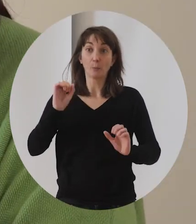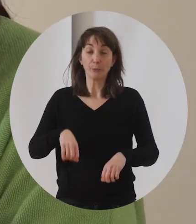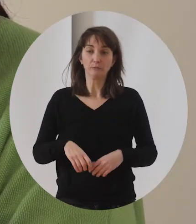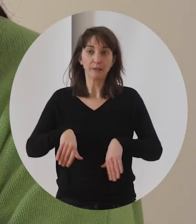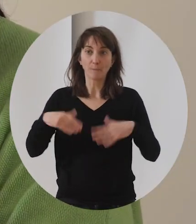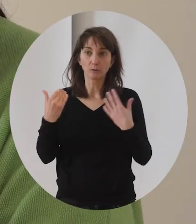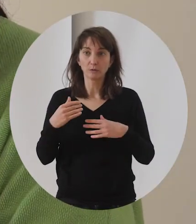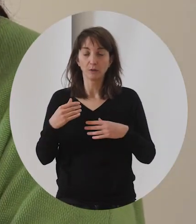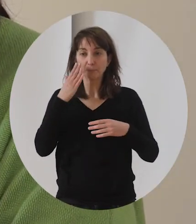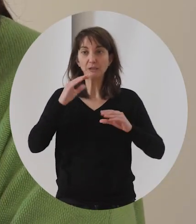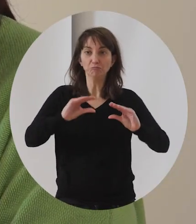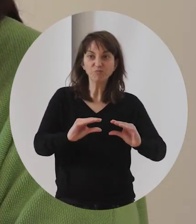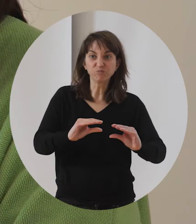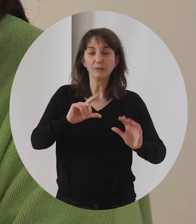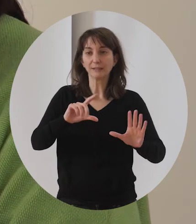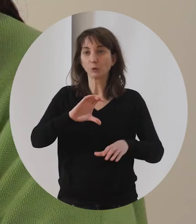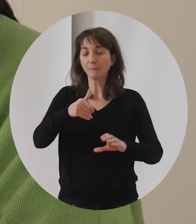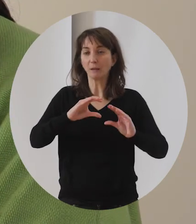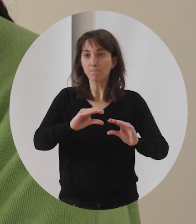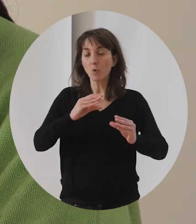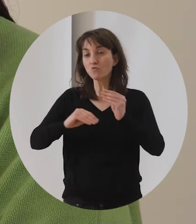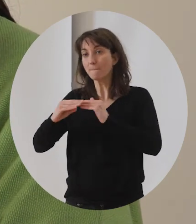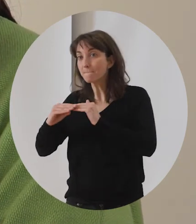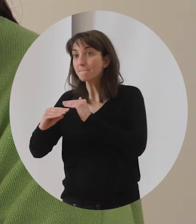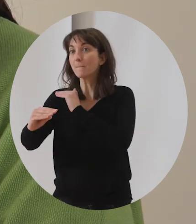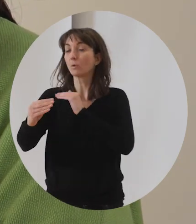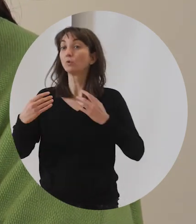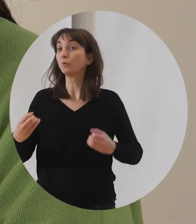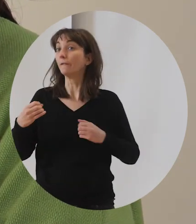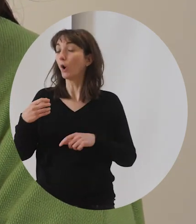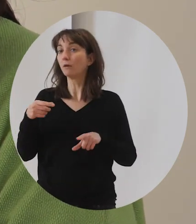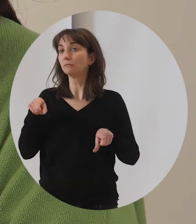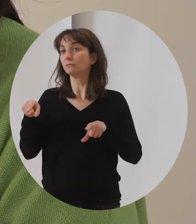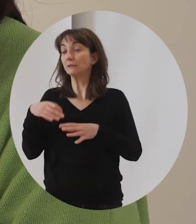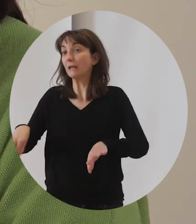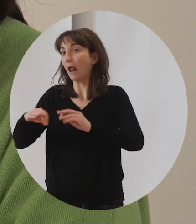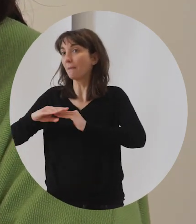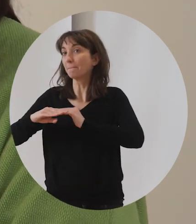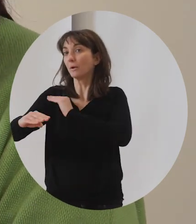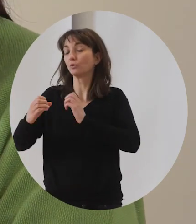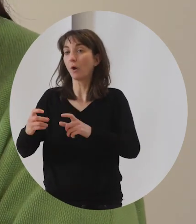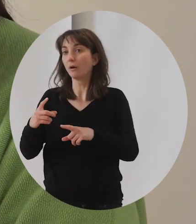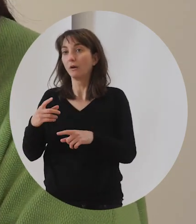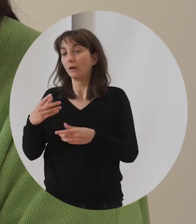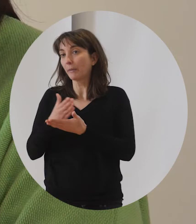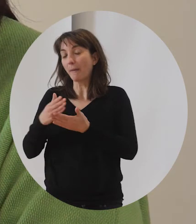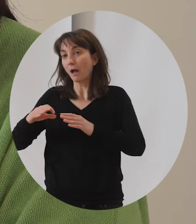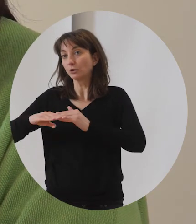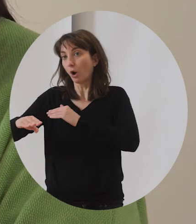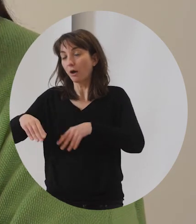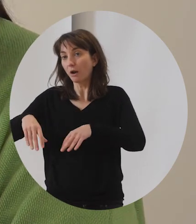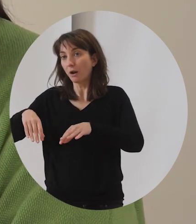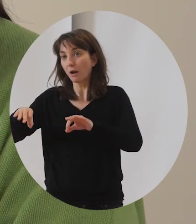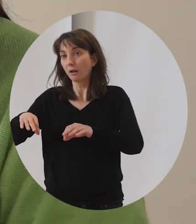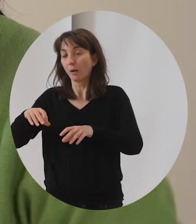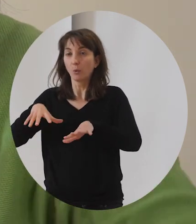Que ce soit un tapis de 7 cm ou bien, comme on l'a fait souvent en salle, préparer un sol avec